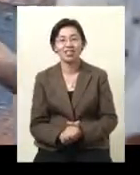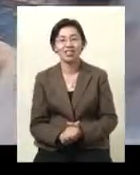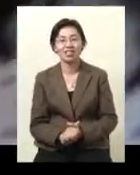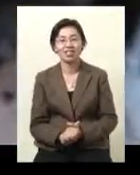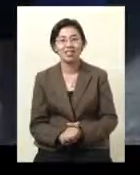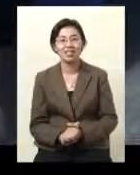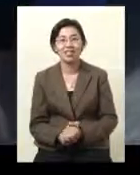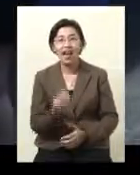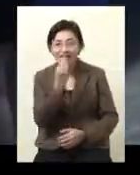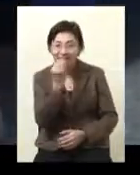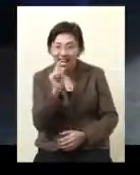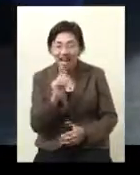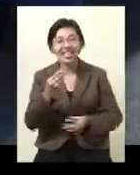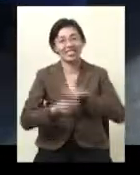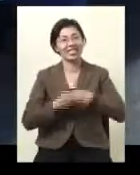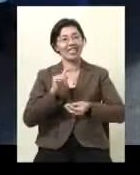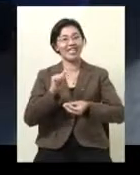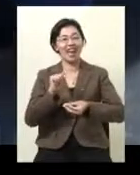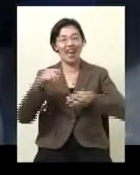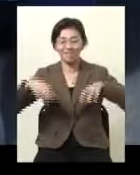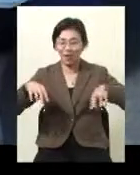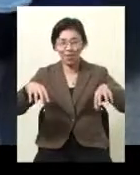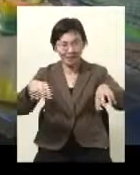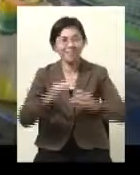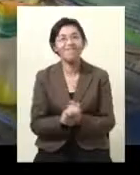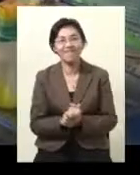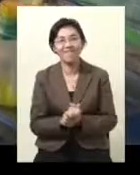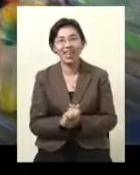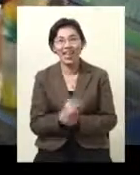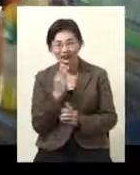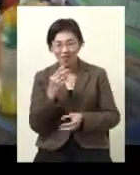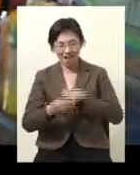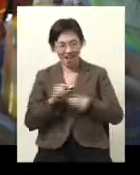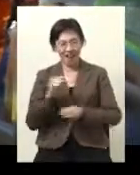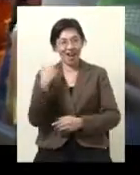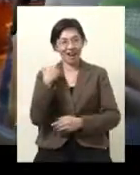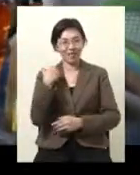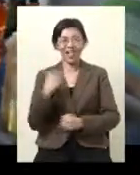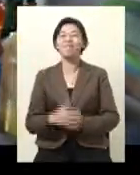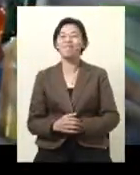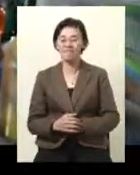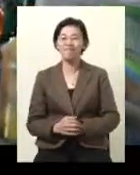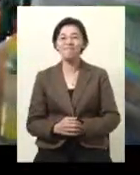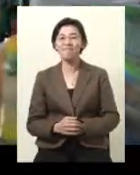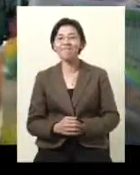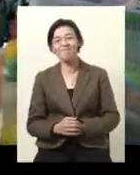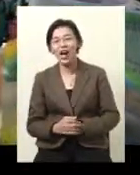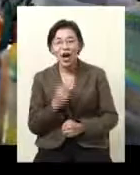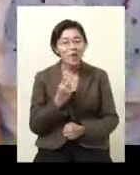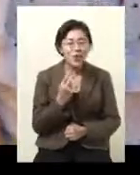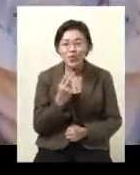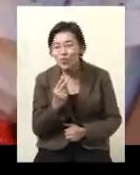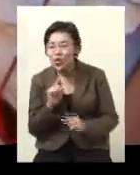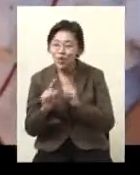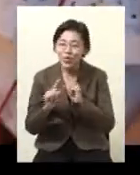ถ้าเราจะไปทานอาหารเนี่ยต้องไปตลาดนัดนะจังหวะดีมาได้เจอตลาดนัดนะก็